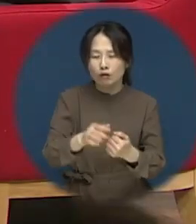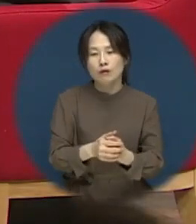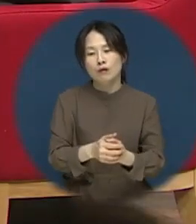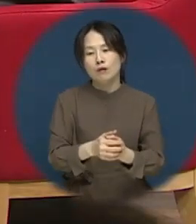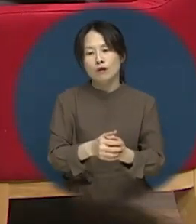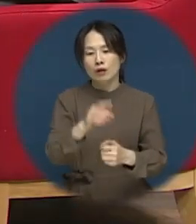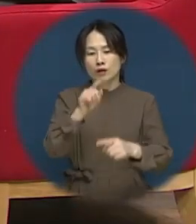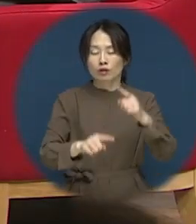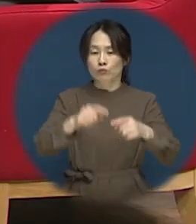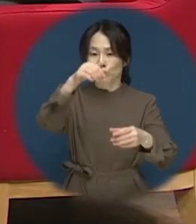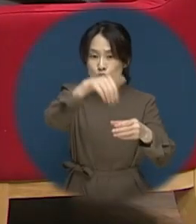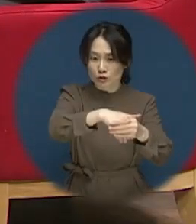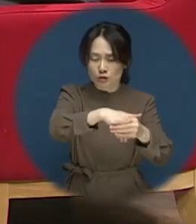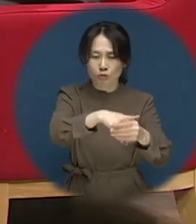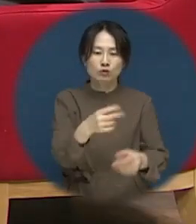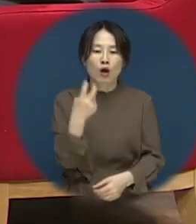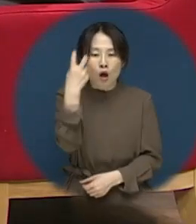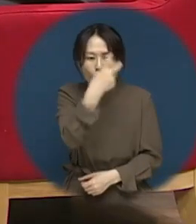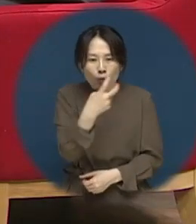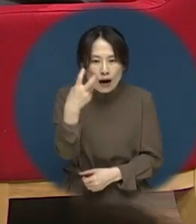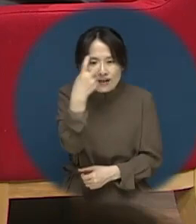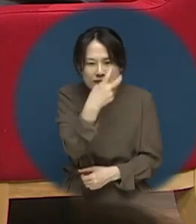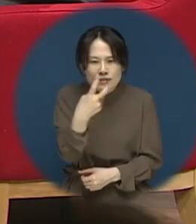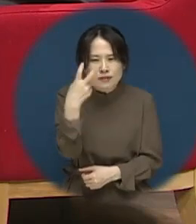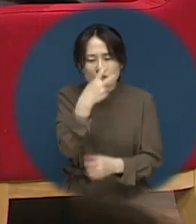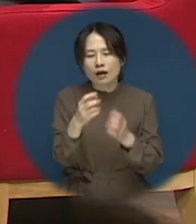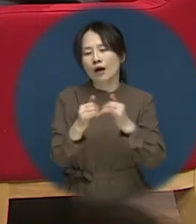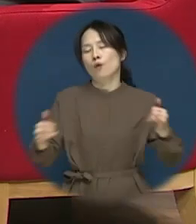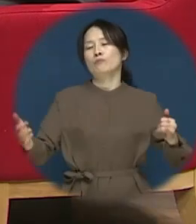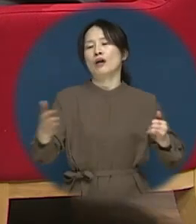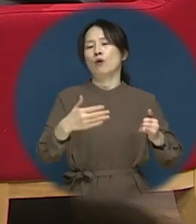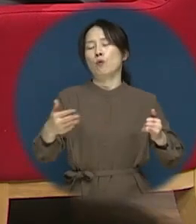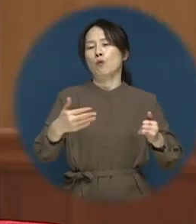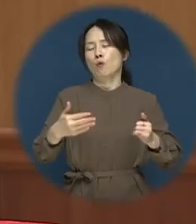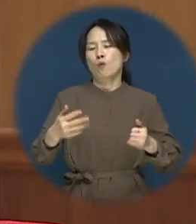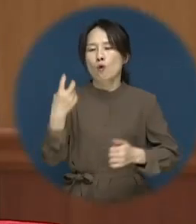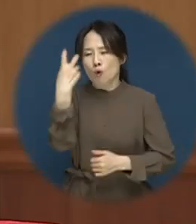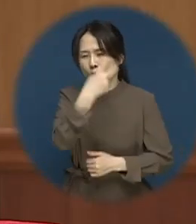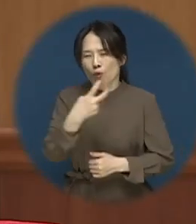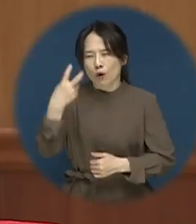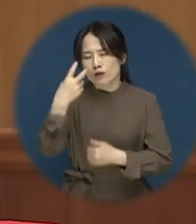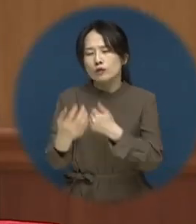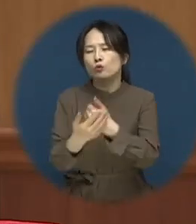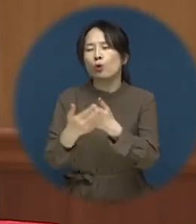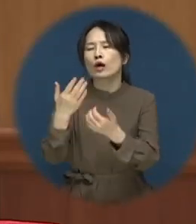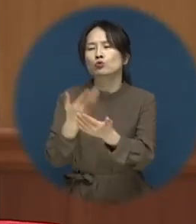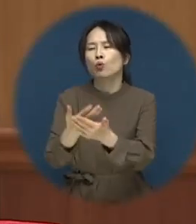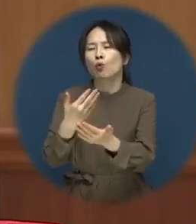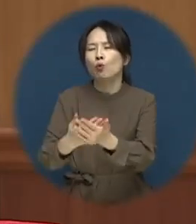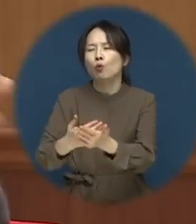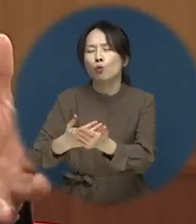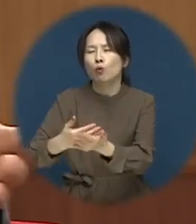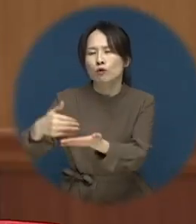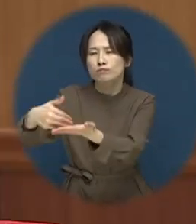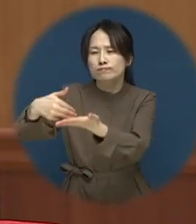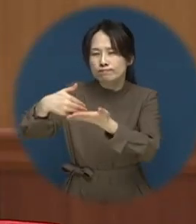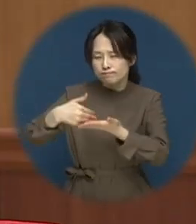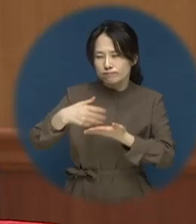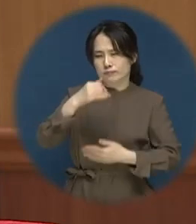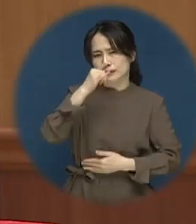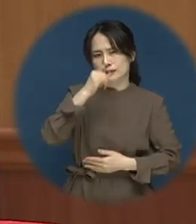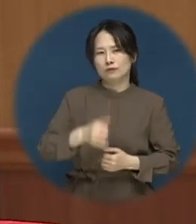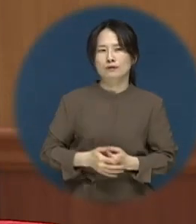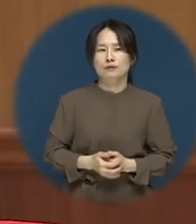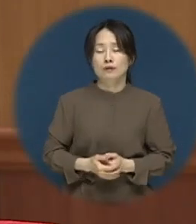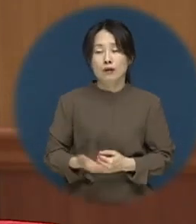거예요. 연락을 했고 건물에 심은 나무에 대해서 그렇죠. 그래서 그 시공 업체나 이제 많은 조경 회사가